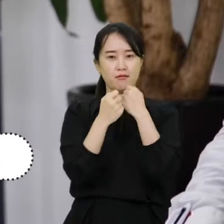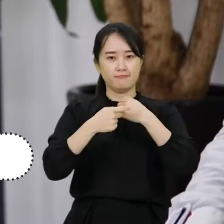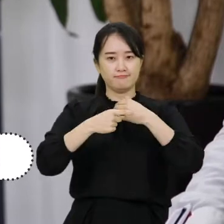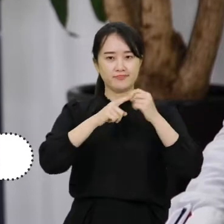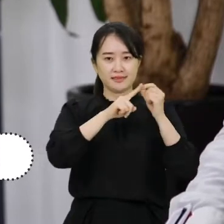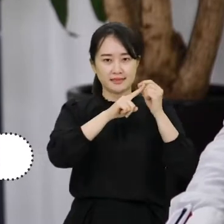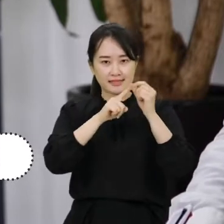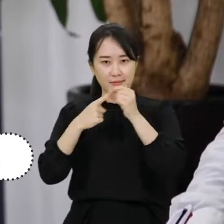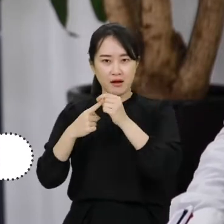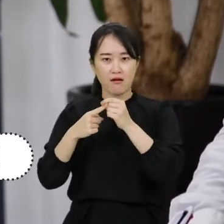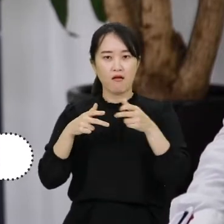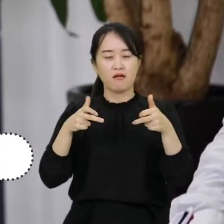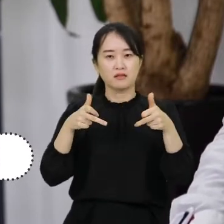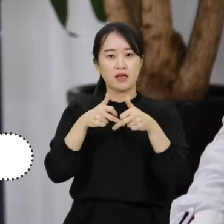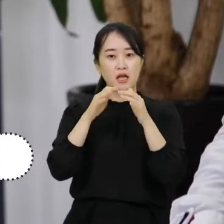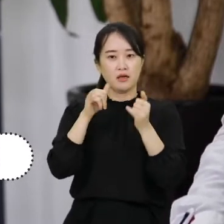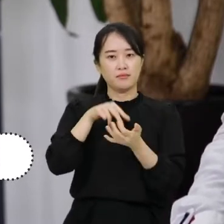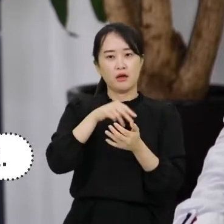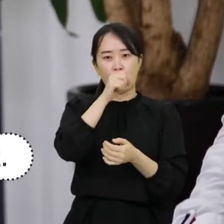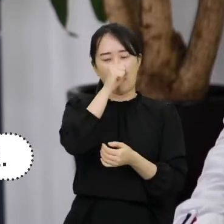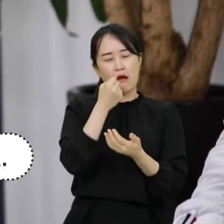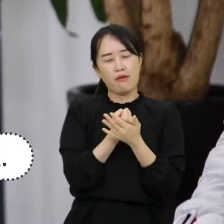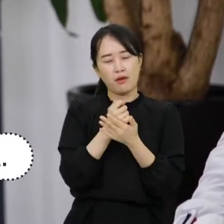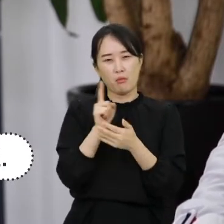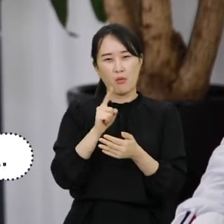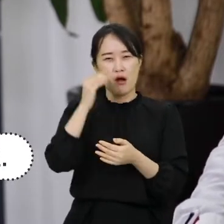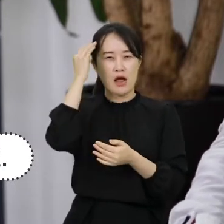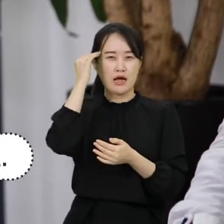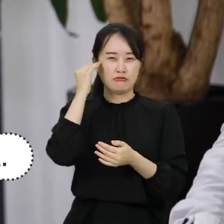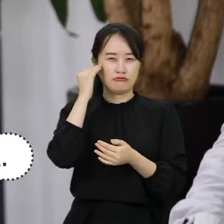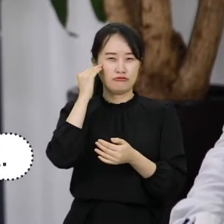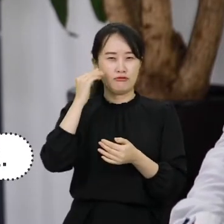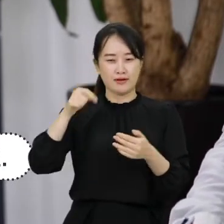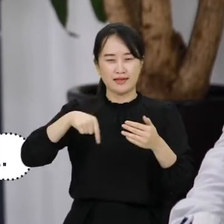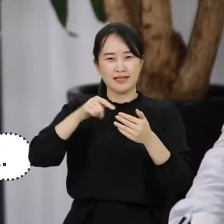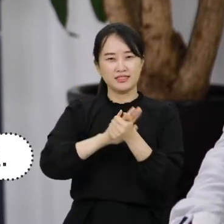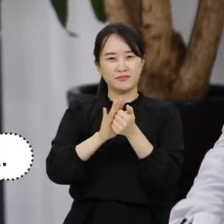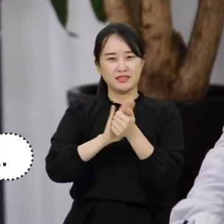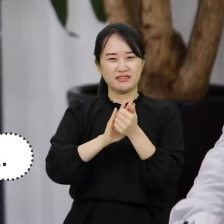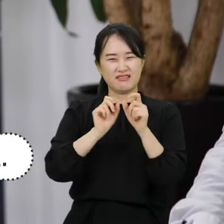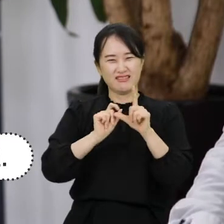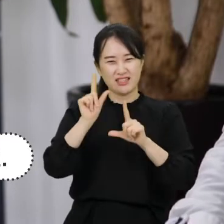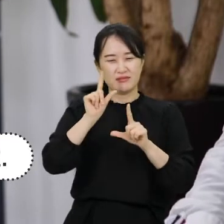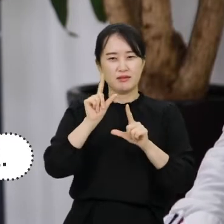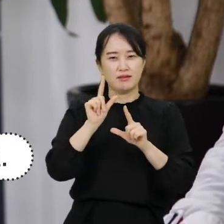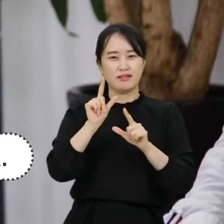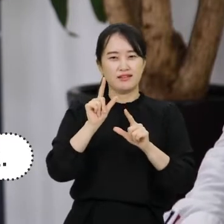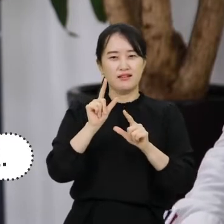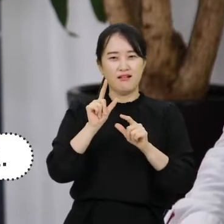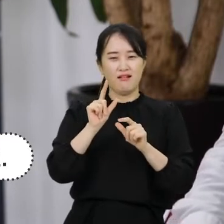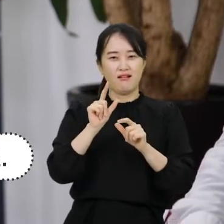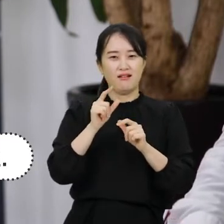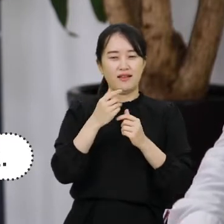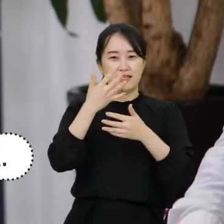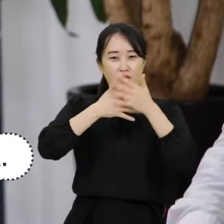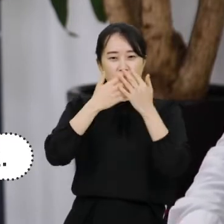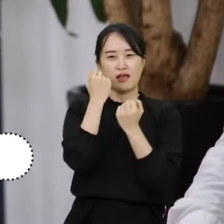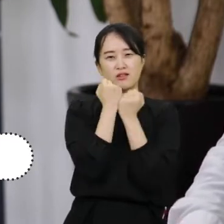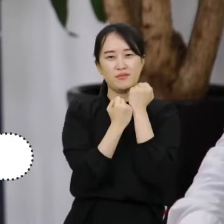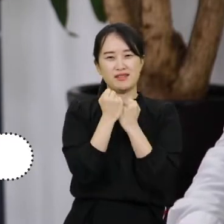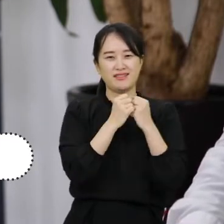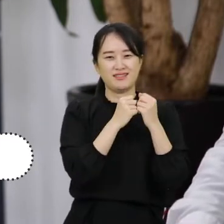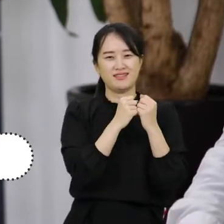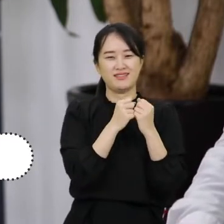장애 접근성이 좋은데 안타깝게도 국내 기업들이 서비스하는 곳 대부분에서는 화면 해설이